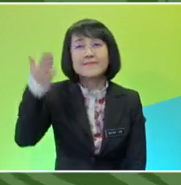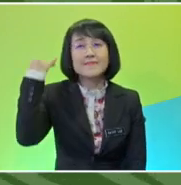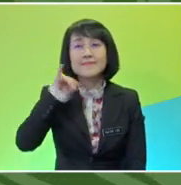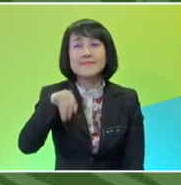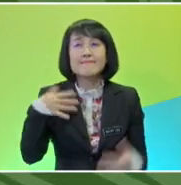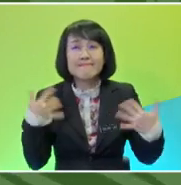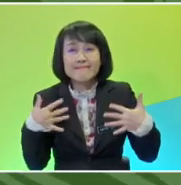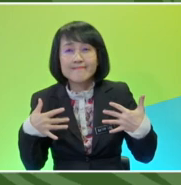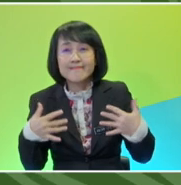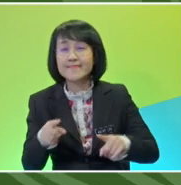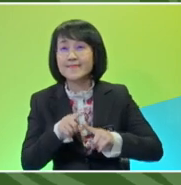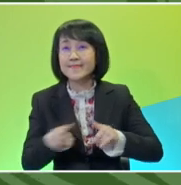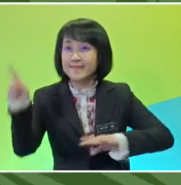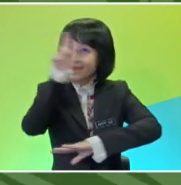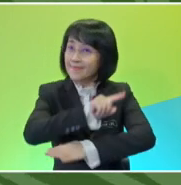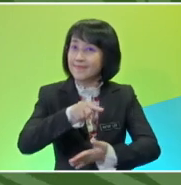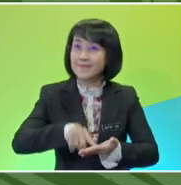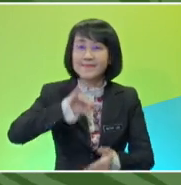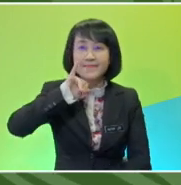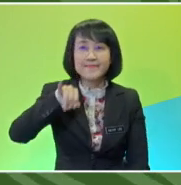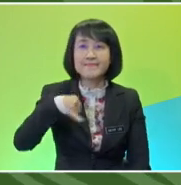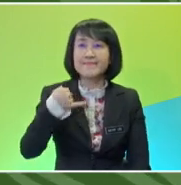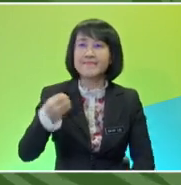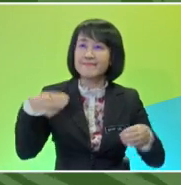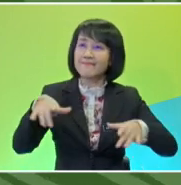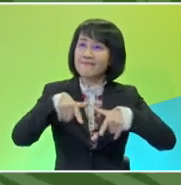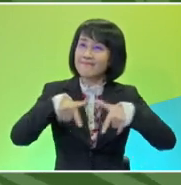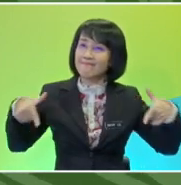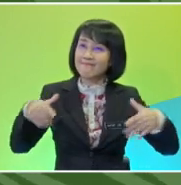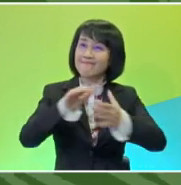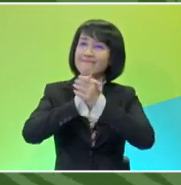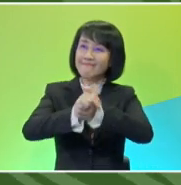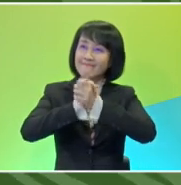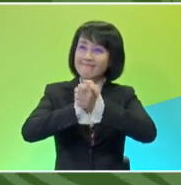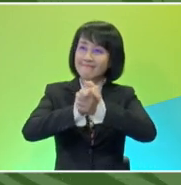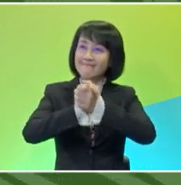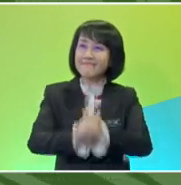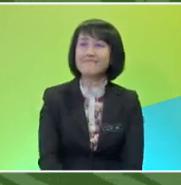penakut tapi pada hari ini telah berani terima kasih